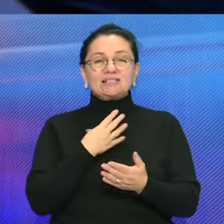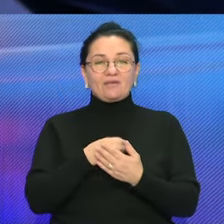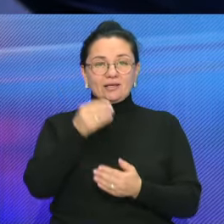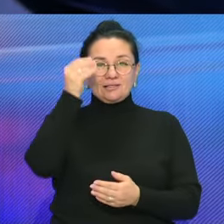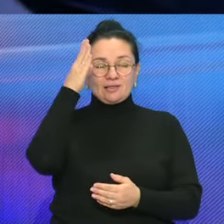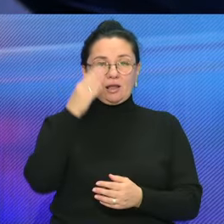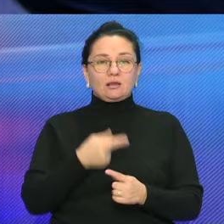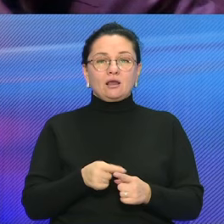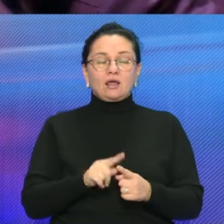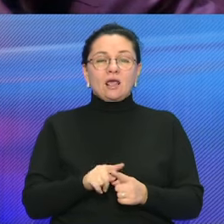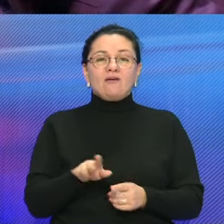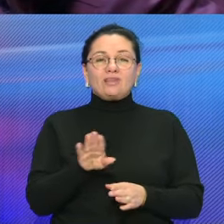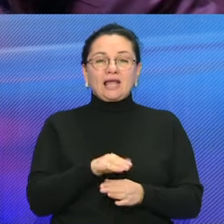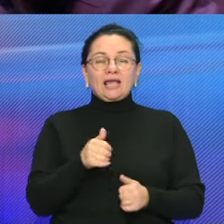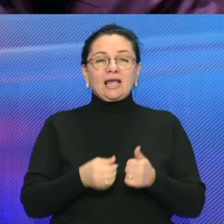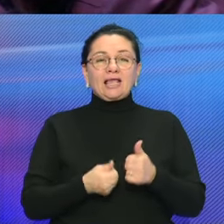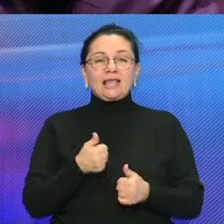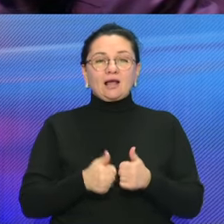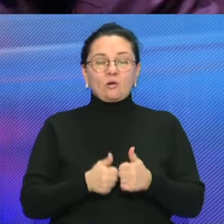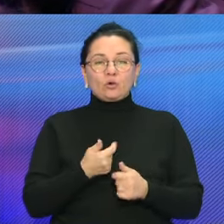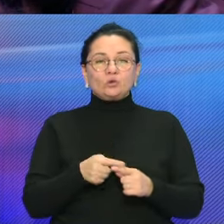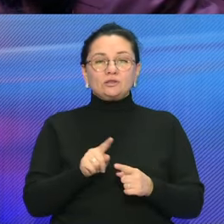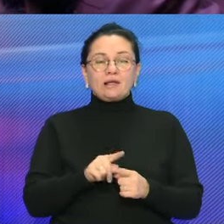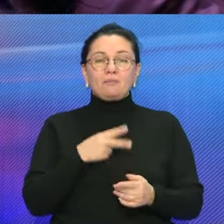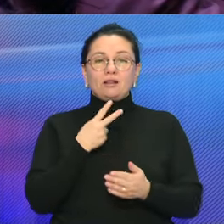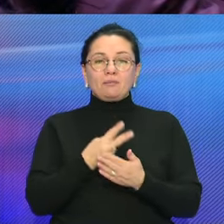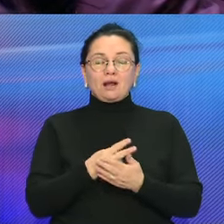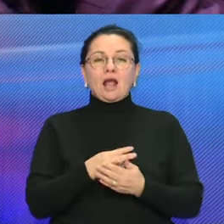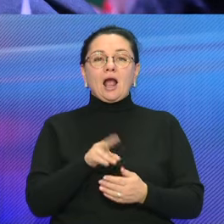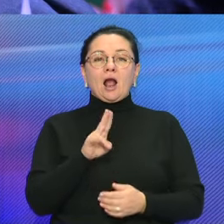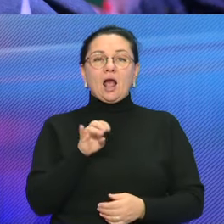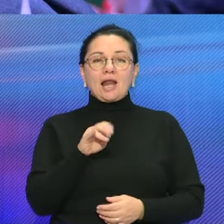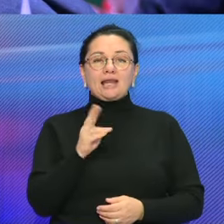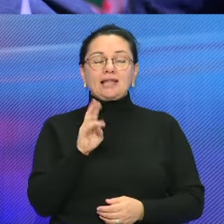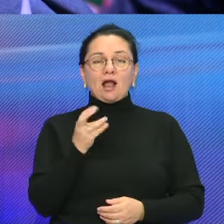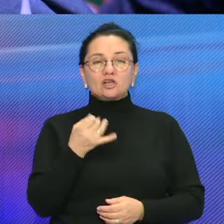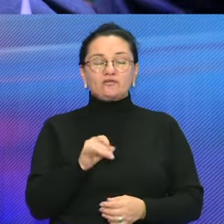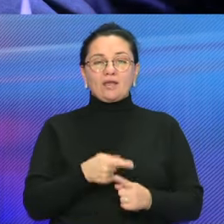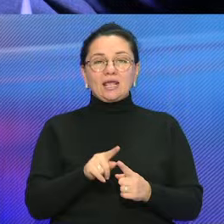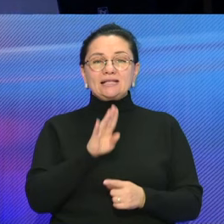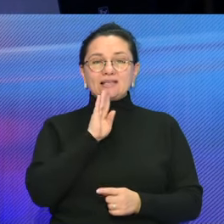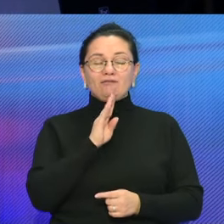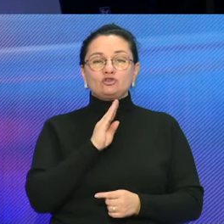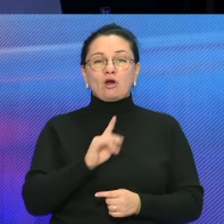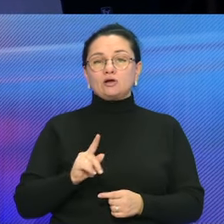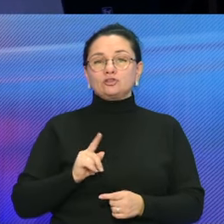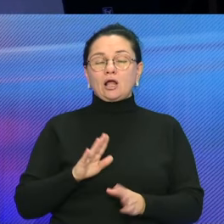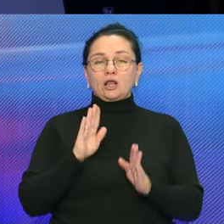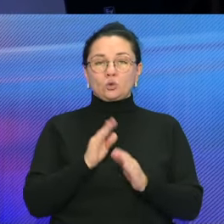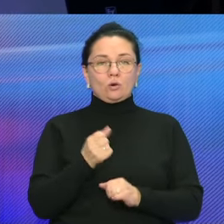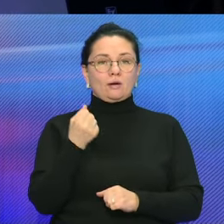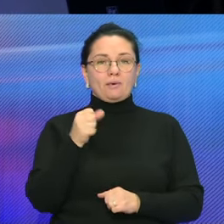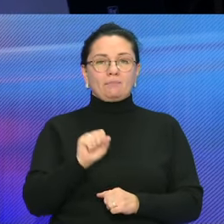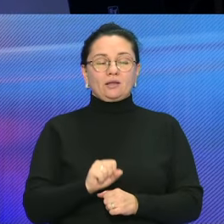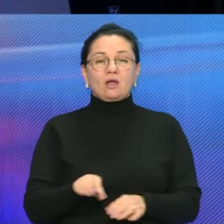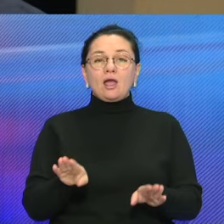кемливость. У интеллектуальном потенциале своей команды была упэўнена Каролина Кашлей. Девчина чакала от спаборництва только перамоги.